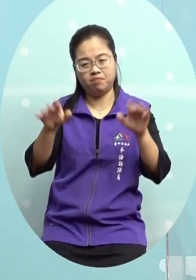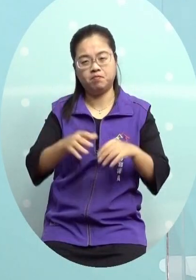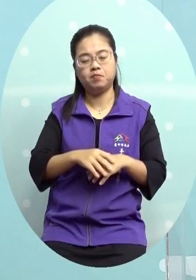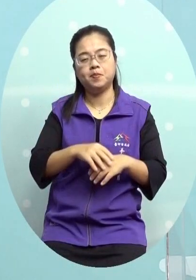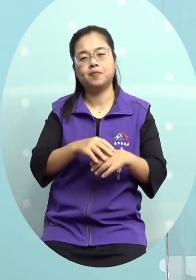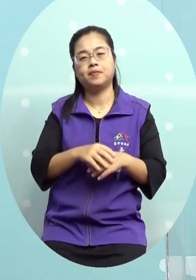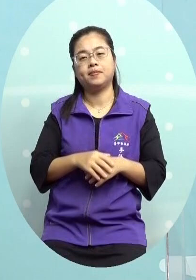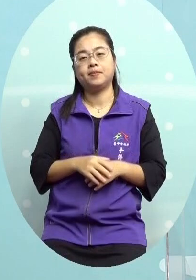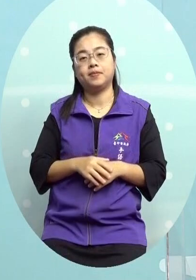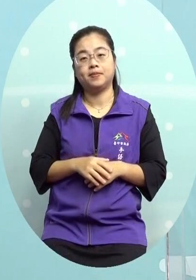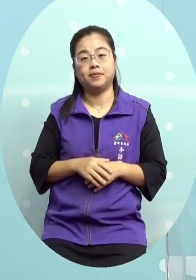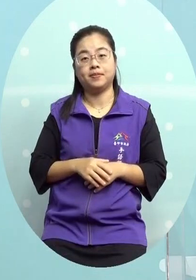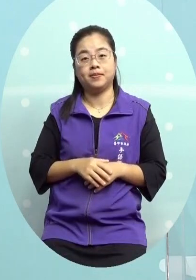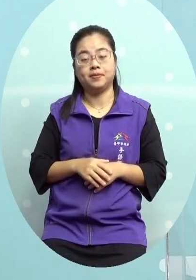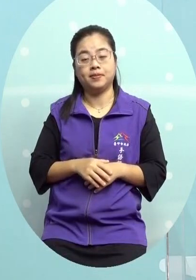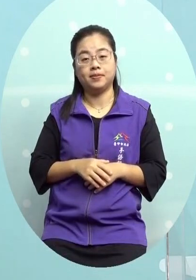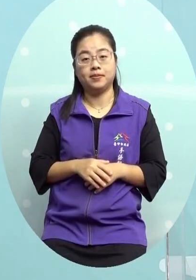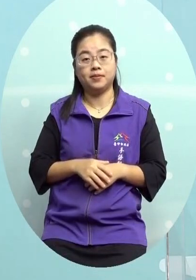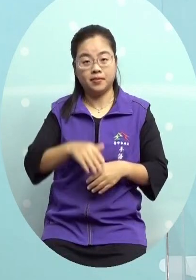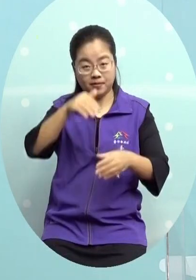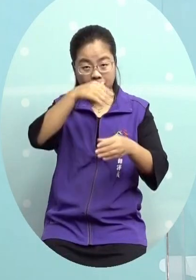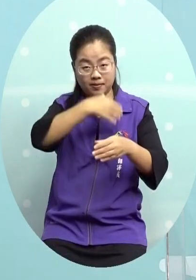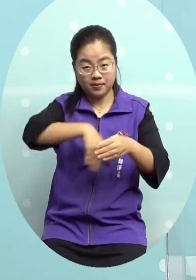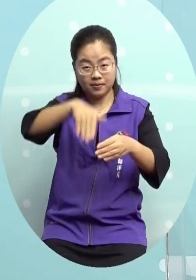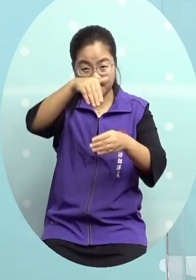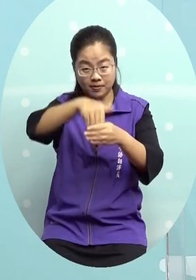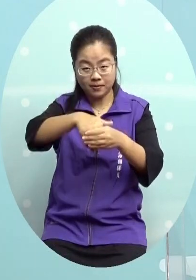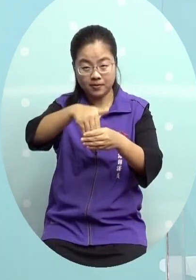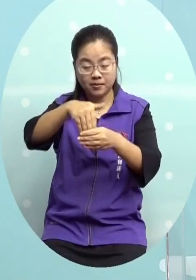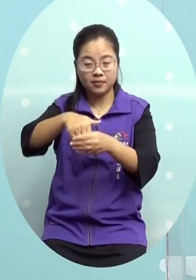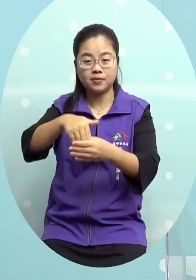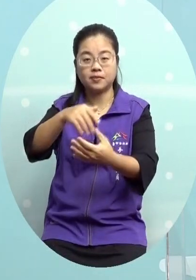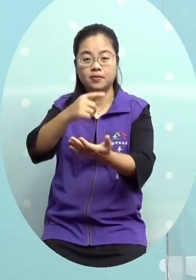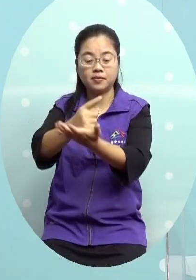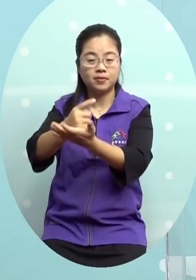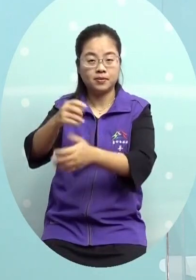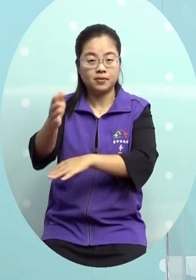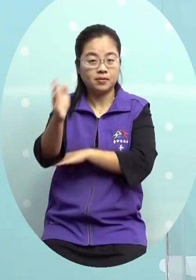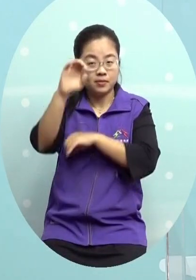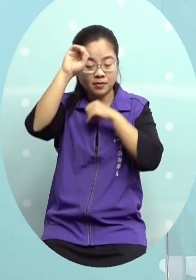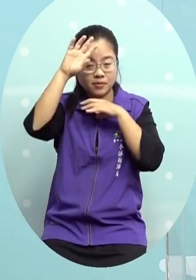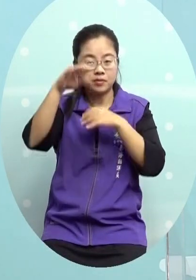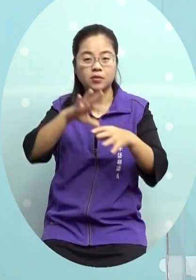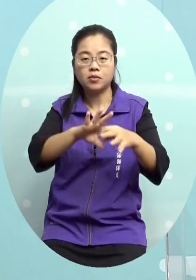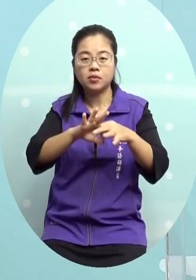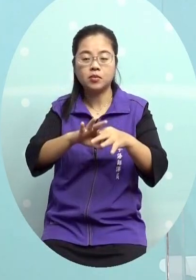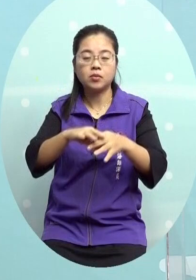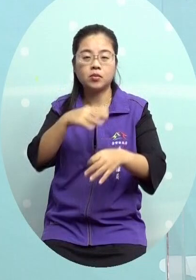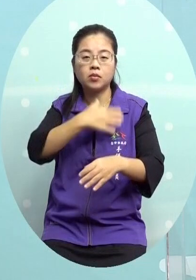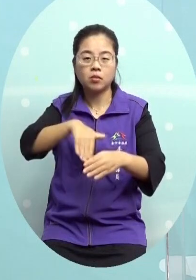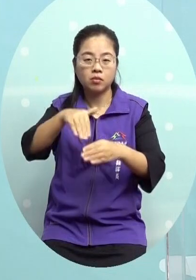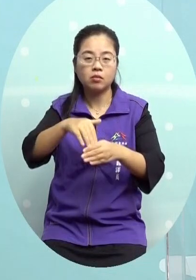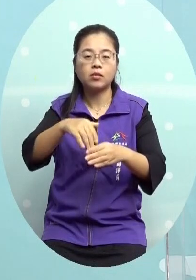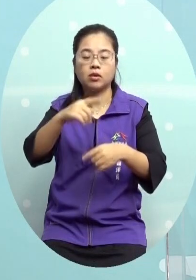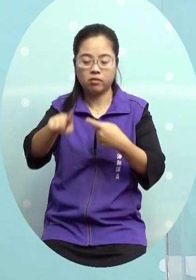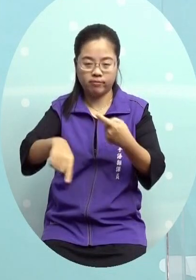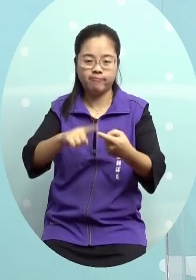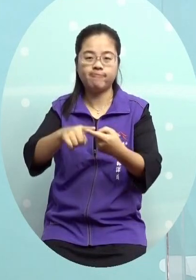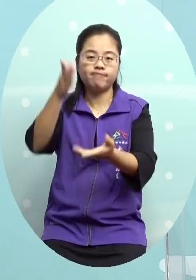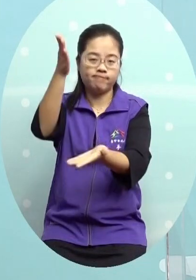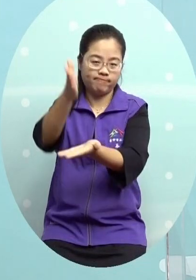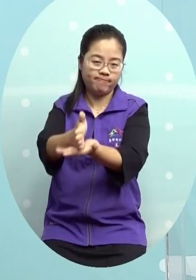我也要奉劝奉告我们在进行选举的这些政党以及相关候选人，应该要适可而